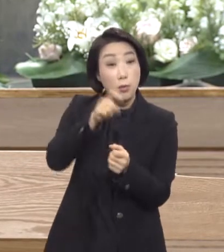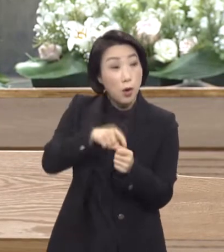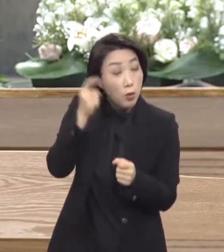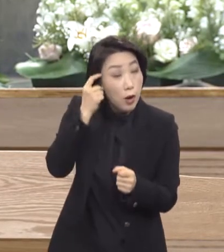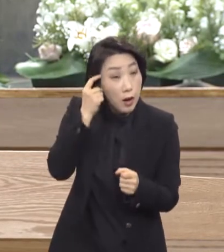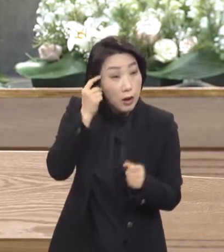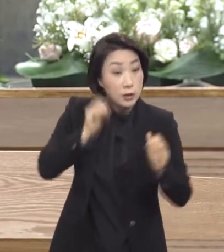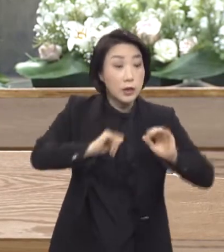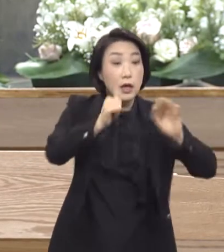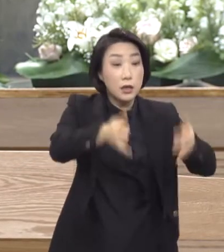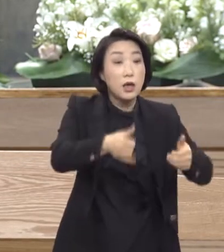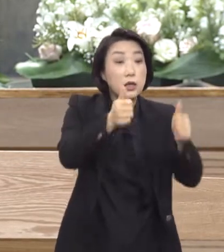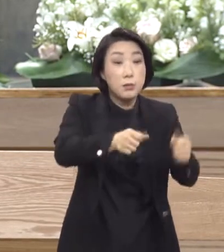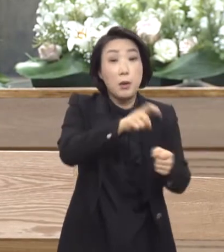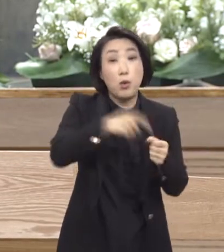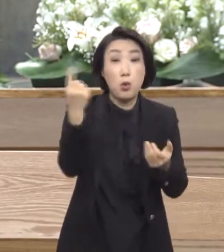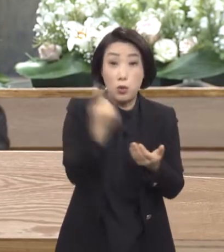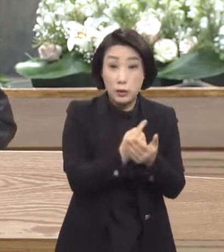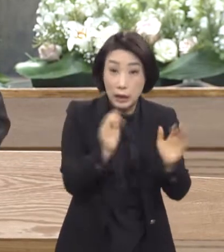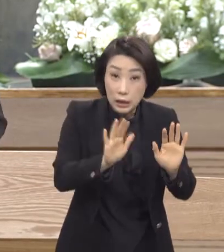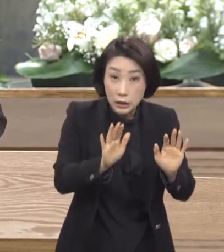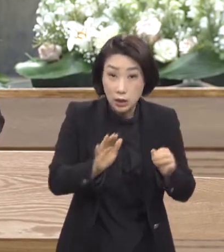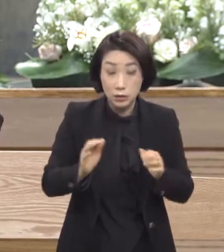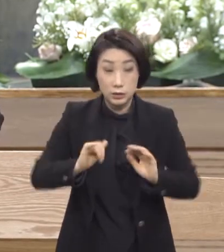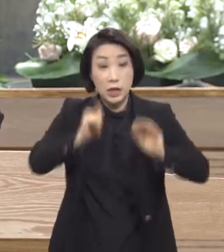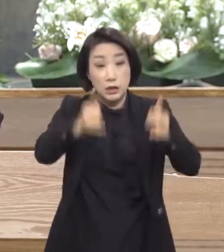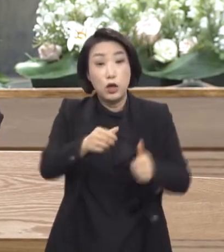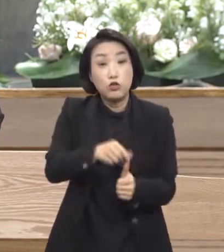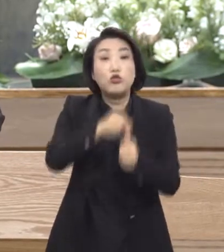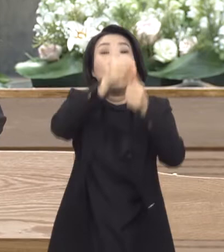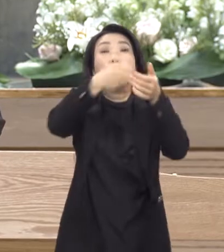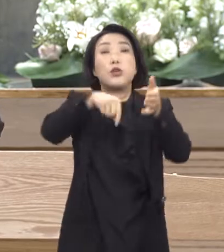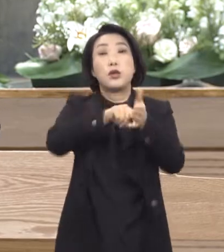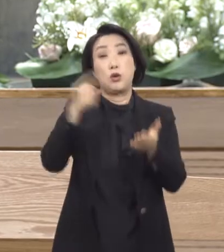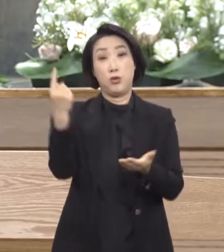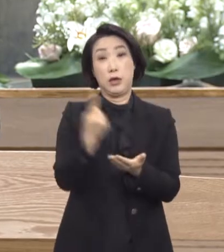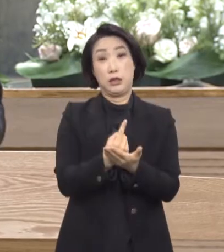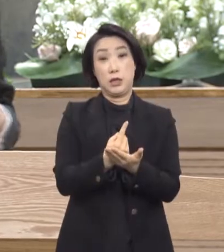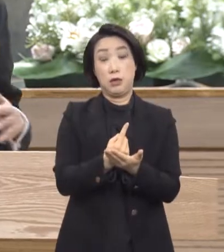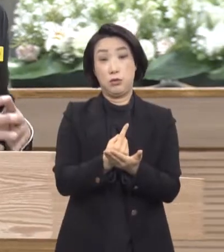세상을 심판하러 온 것이 아니라 세상을 구원하러 왔어.